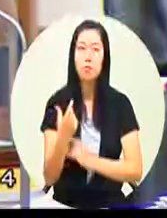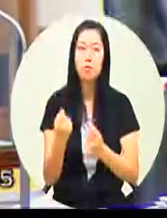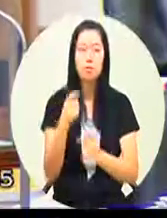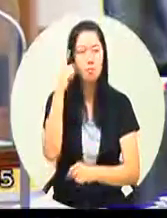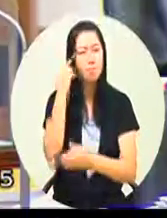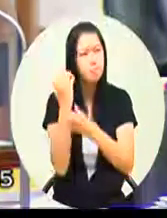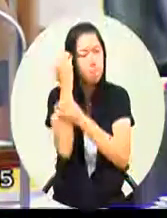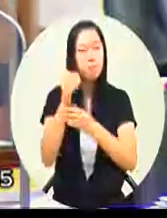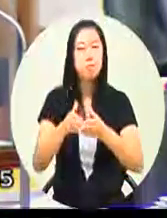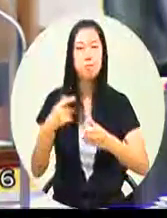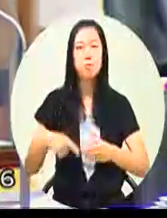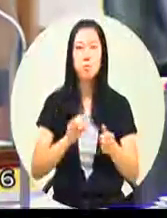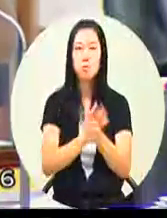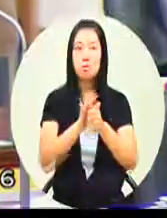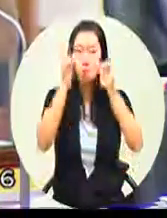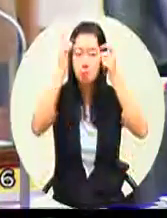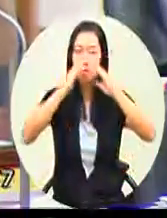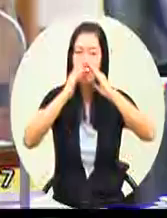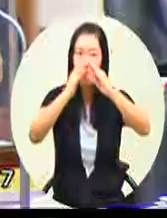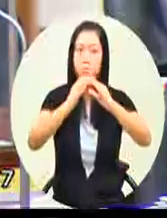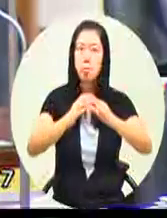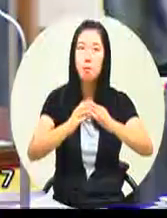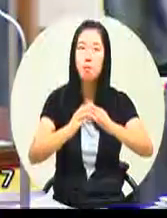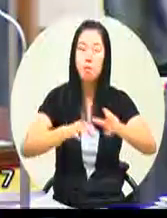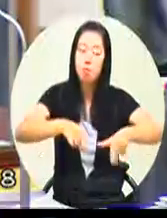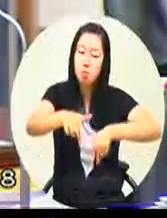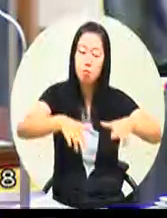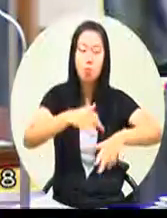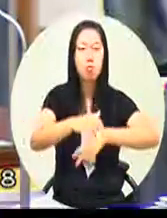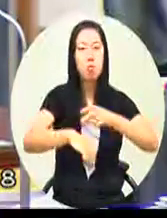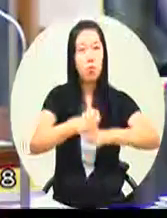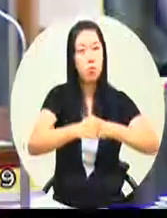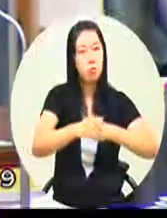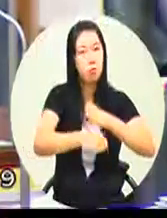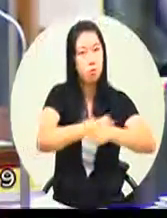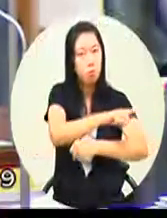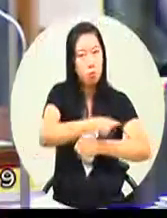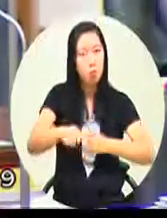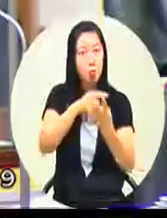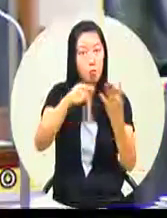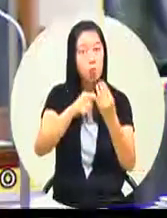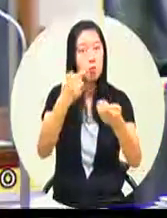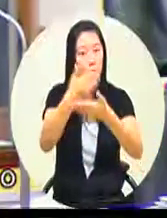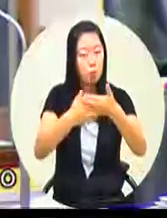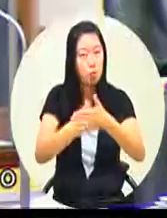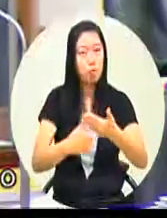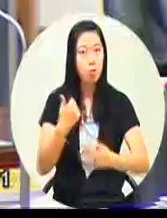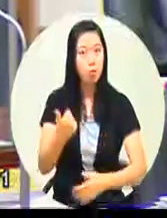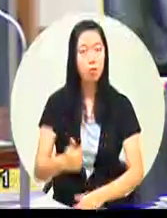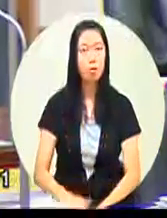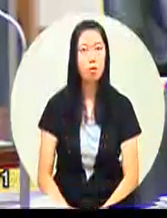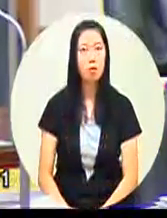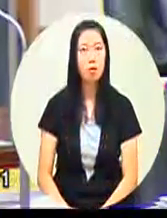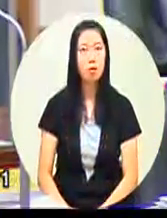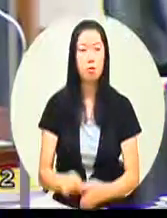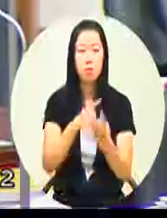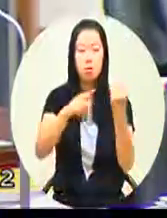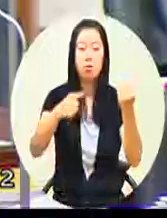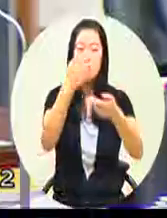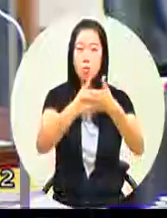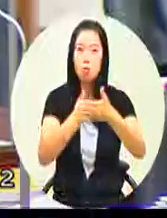我们高雄市流浪犬猫尽数的快减少，这才是最重要的尽数减少不是把